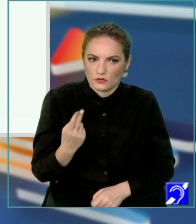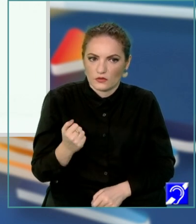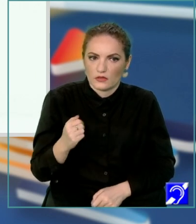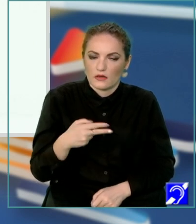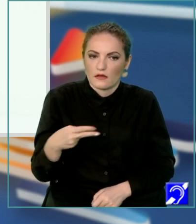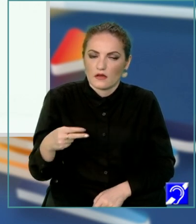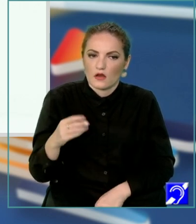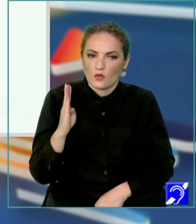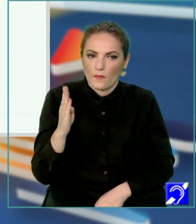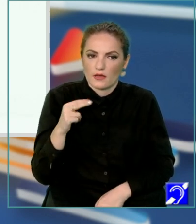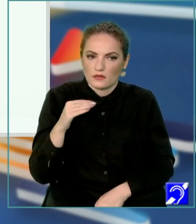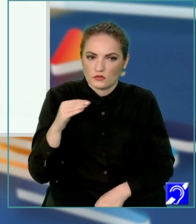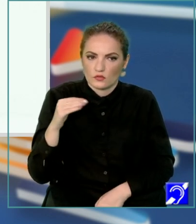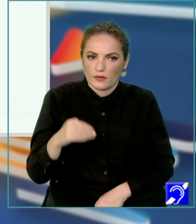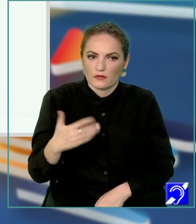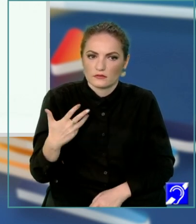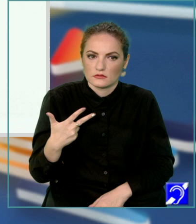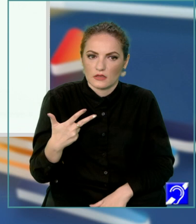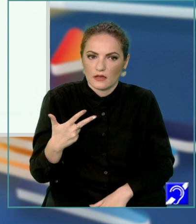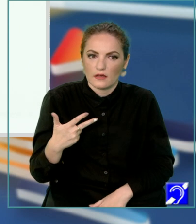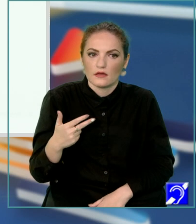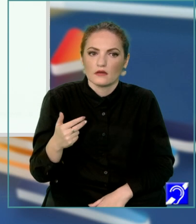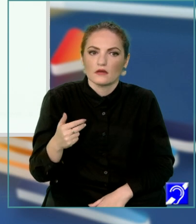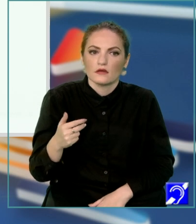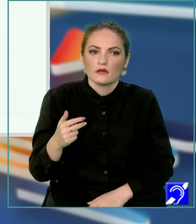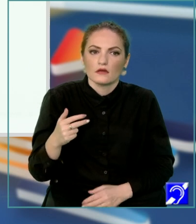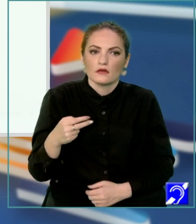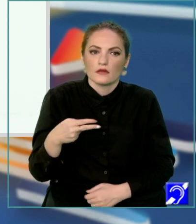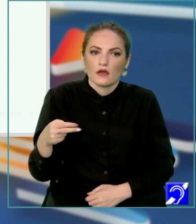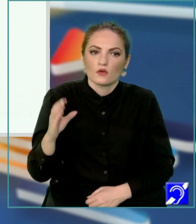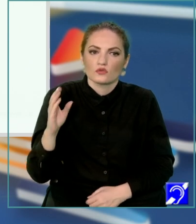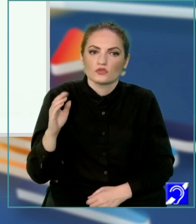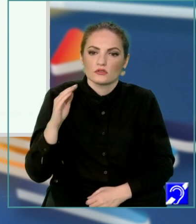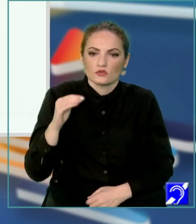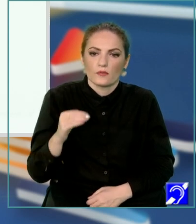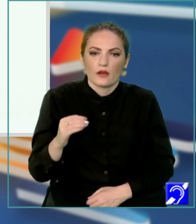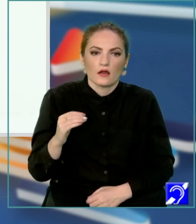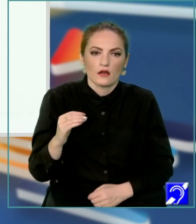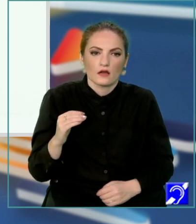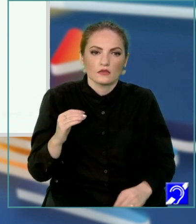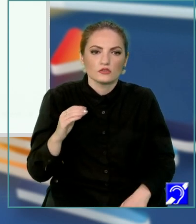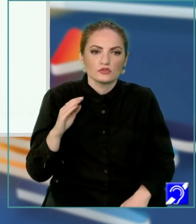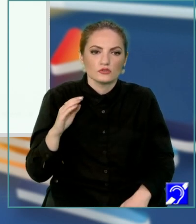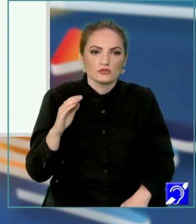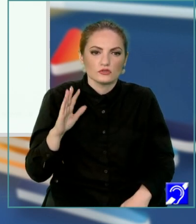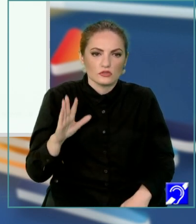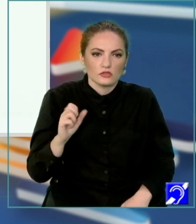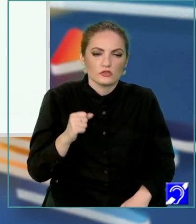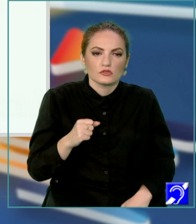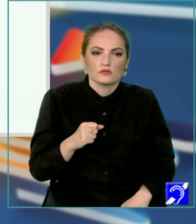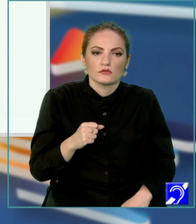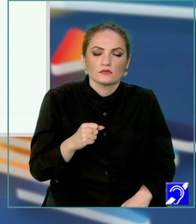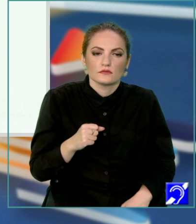cu b supra 3 egal cu c supra 5 egal cu k un șir de rapoarte egale care ne permite să